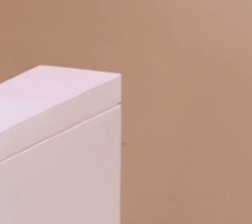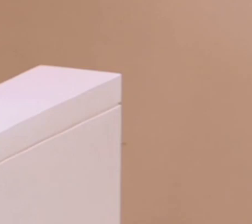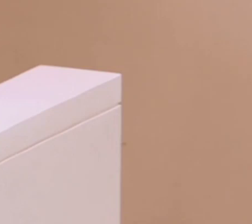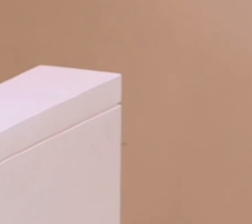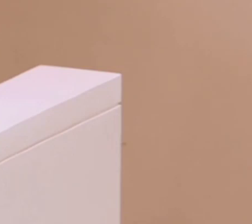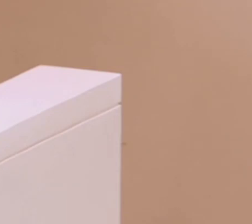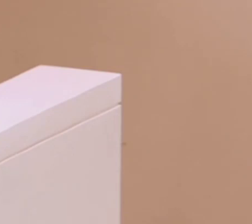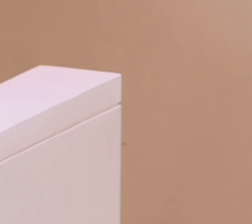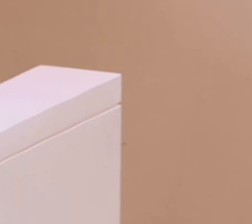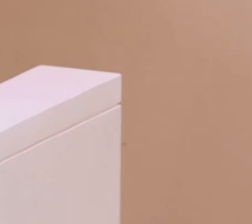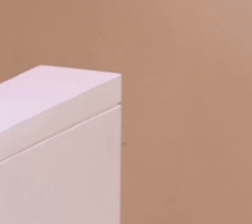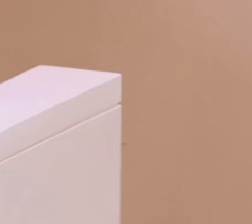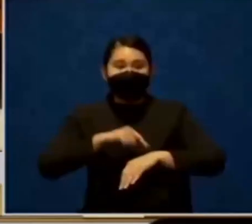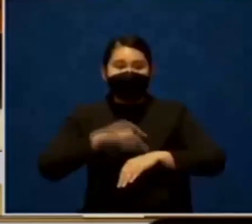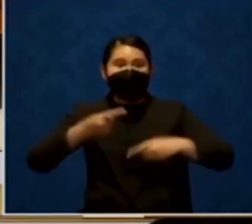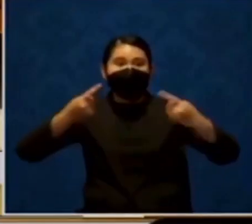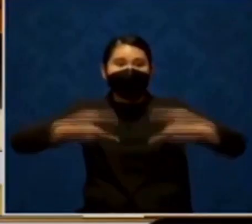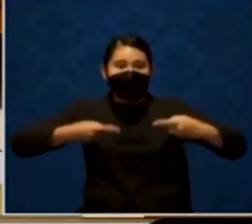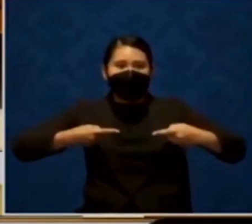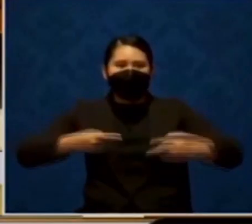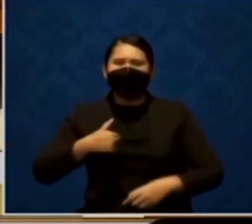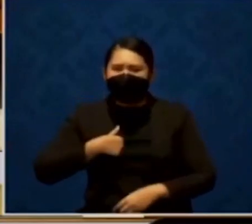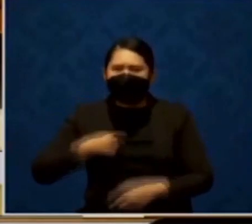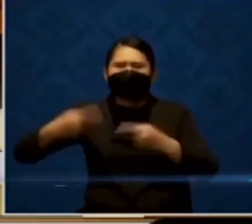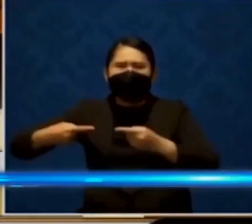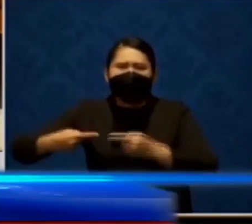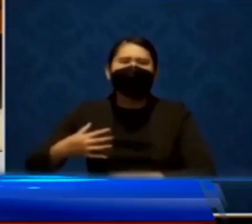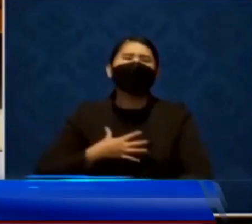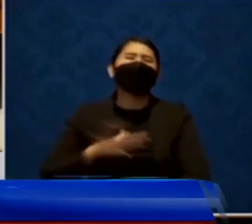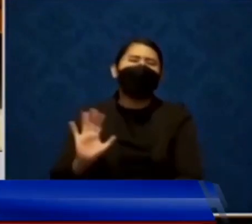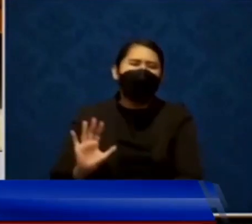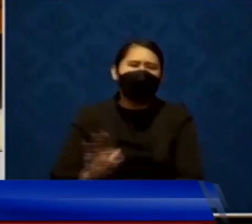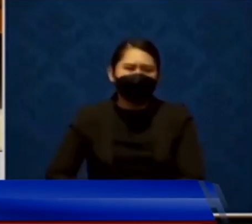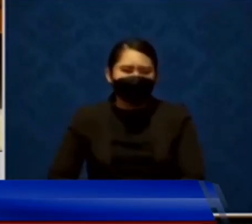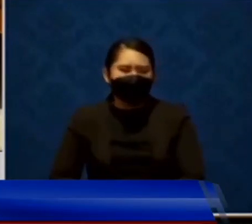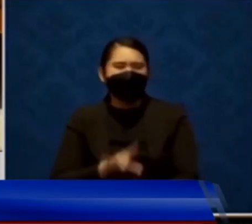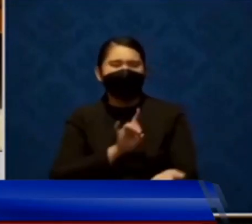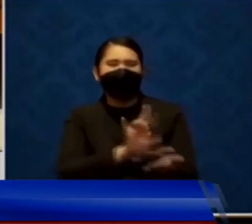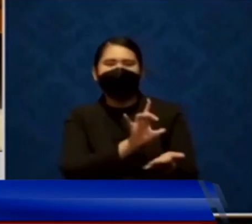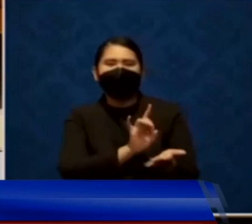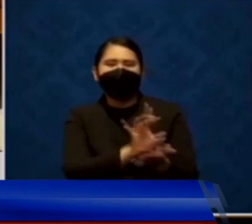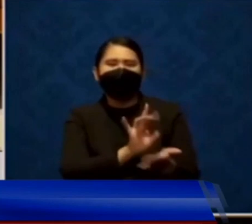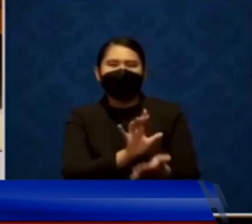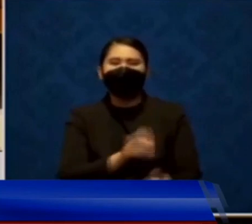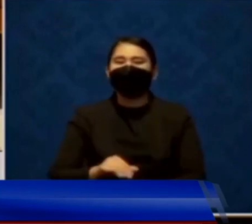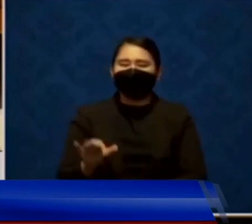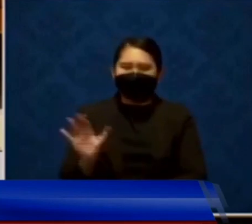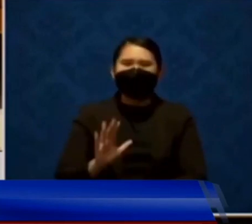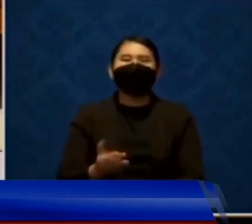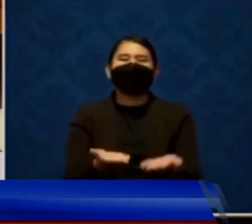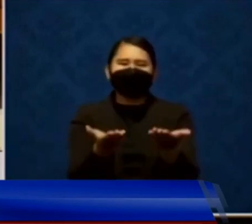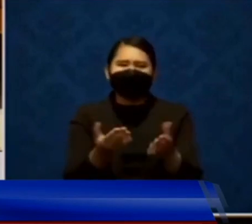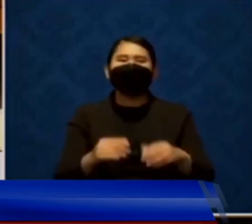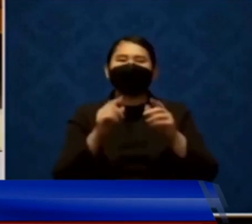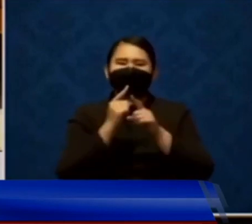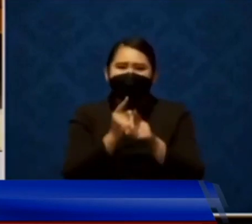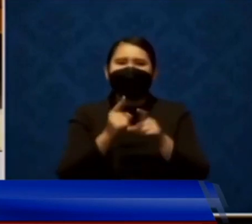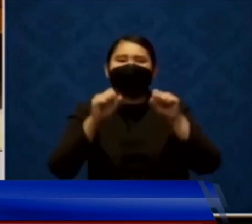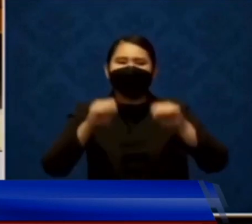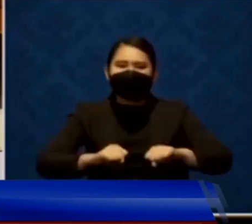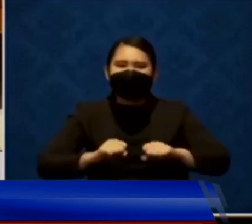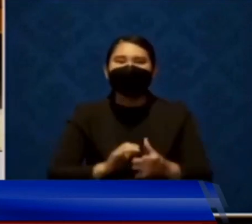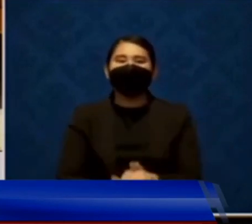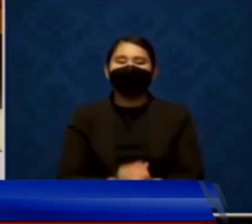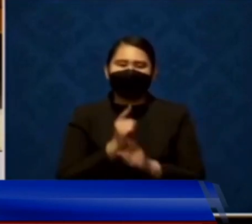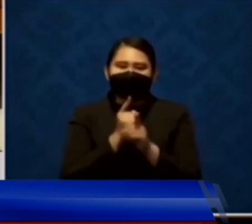ค่ะ ผมไม่ต้องการทะเลาะกับท่านถึงแม้ท่านจะไล่ผมยังไงก็ตามก็ขึ้นอยู่กับมติขึ้นอยู่กับประชาชนขึ้นอยู่กับอะไรหล